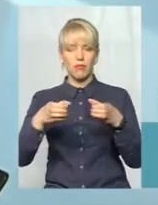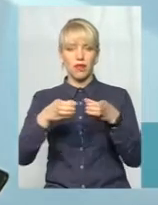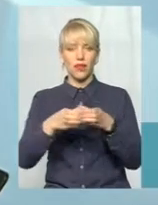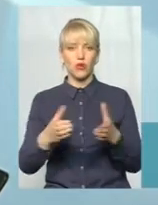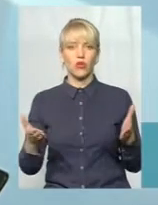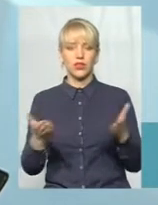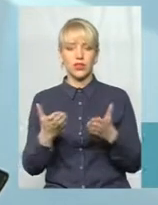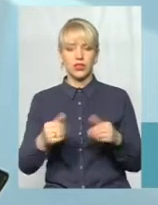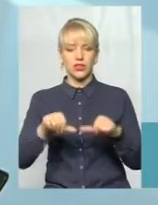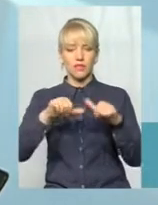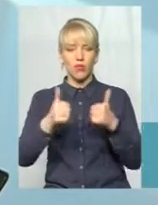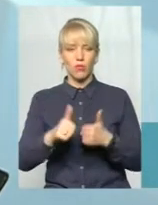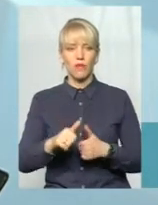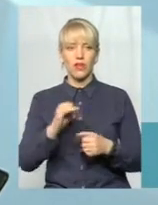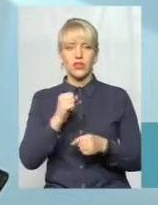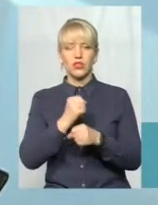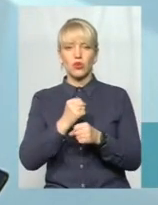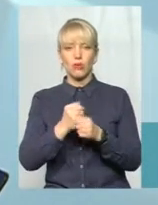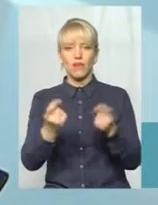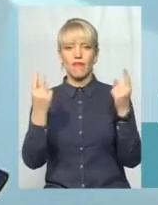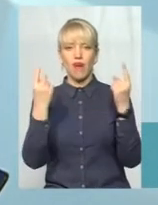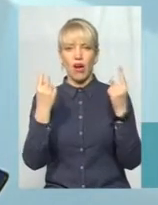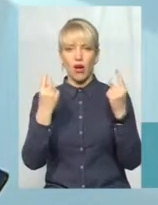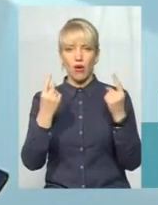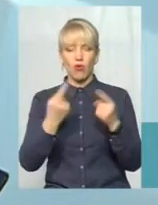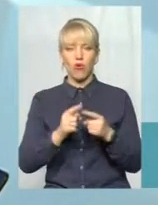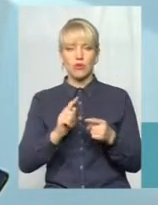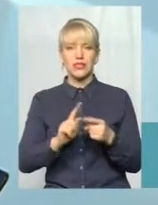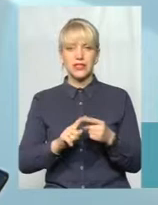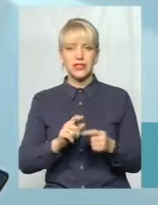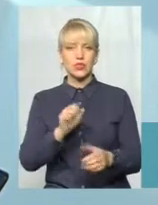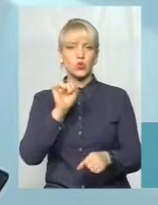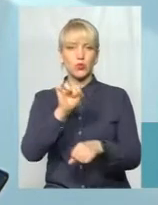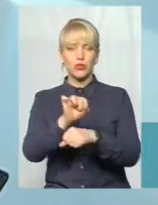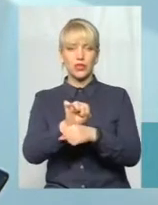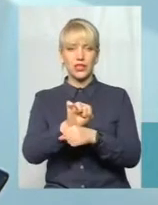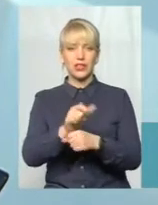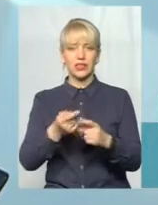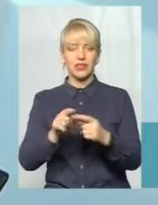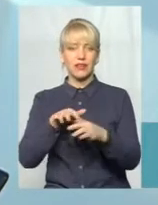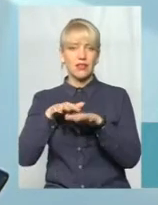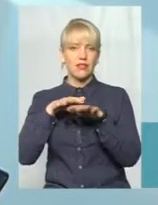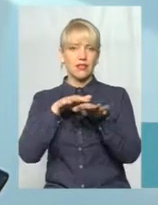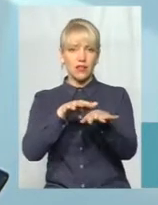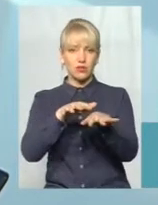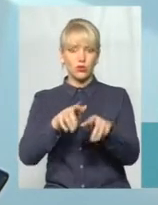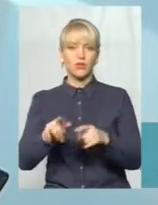сформувалися тоді і зробили самий такий вагомий крок, вони зупинили от якраз цей наступ. Також це